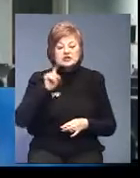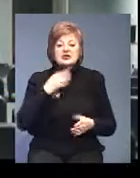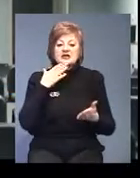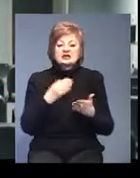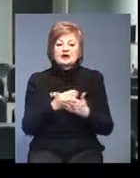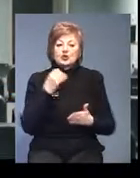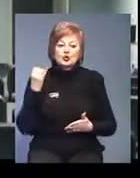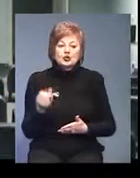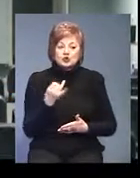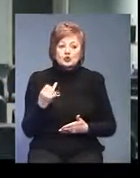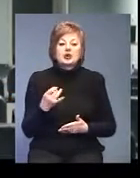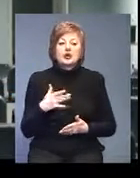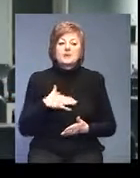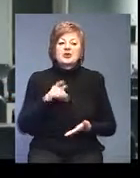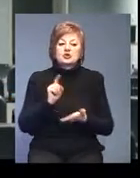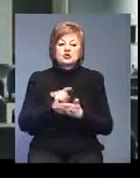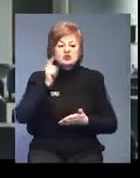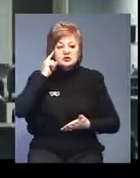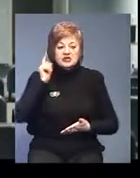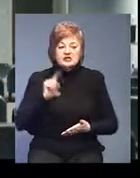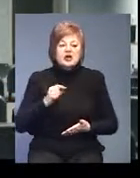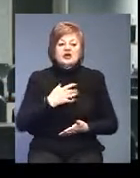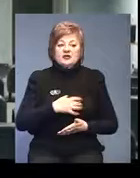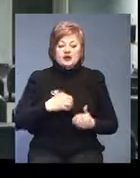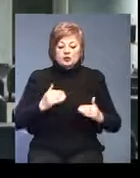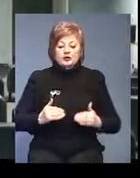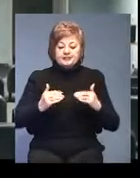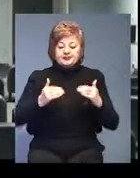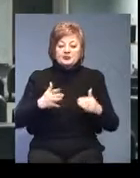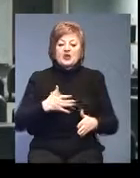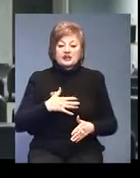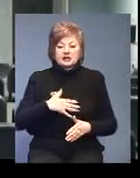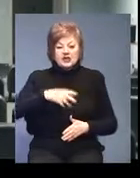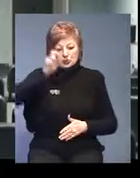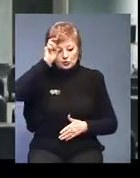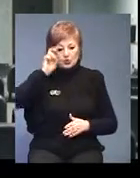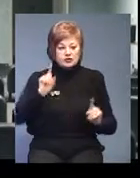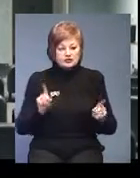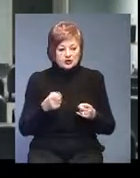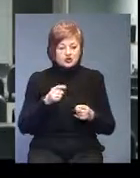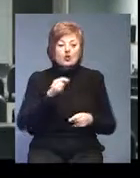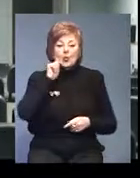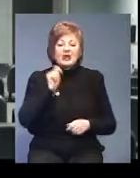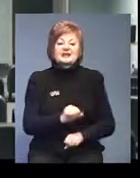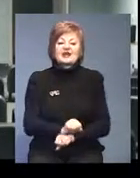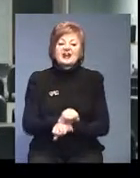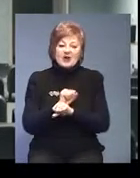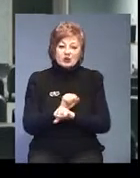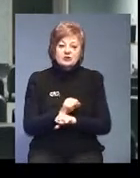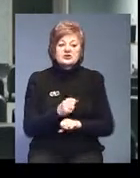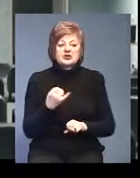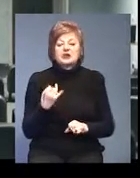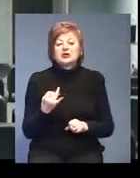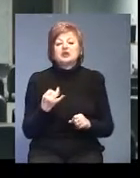історію, ми повинні знати такий важливий етап нашого державотворення, як саме Українська революція і